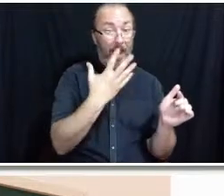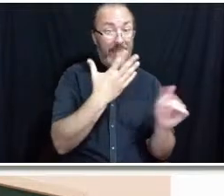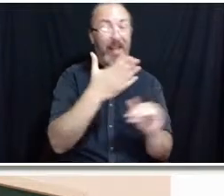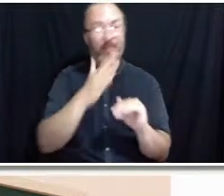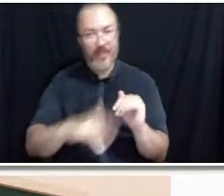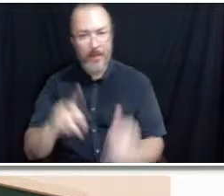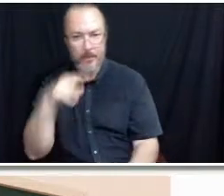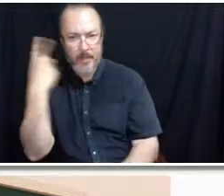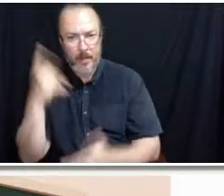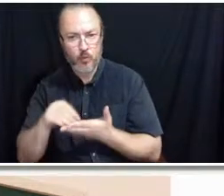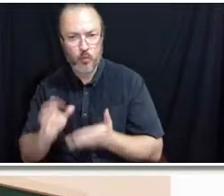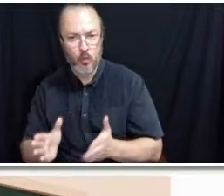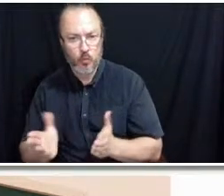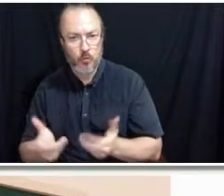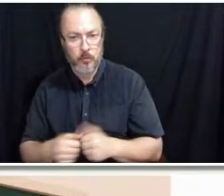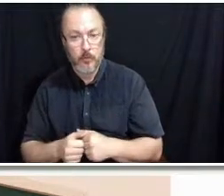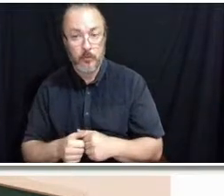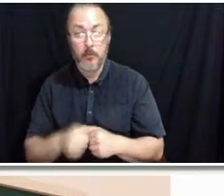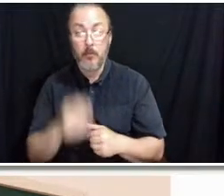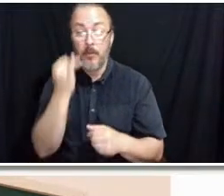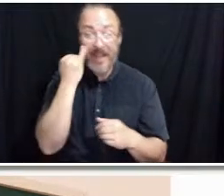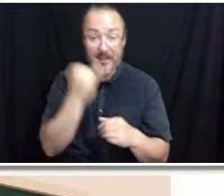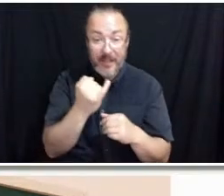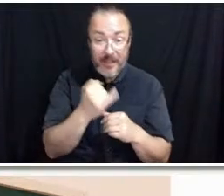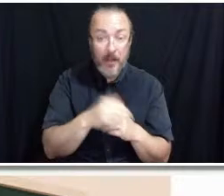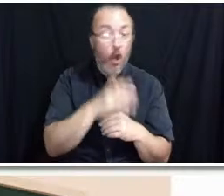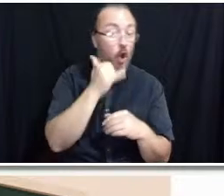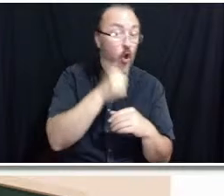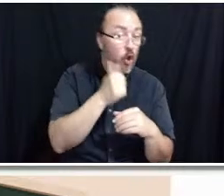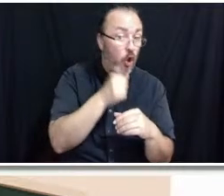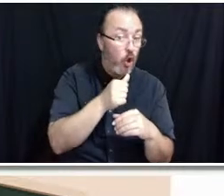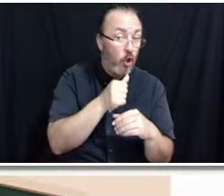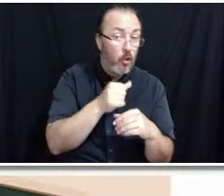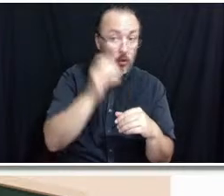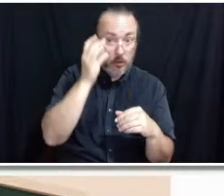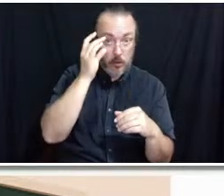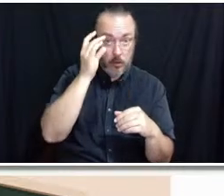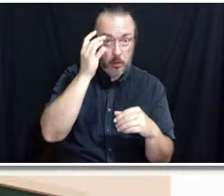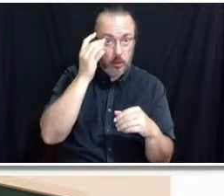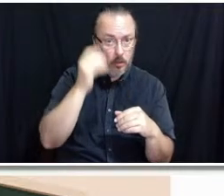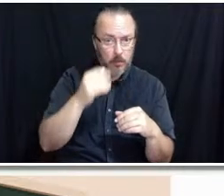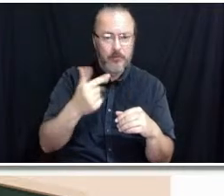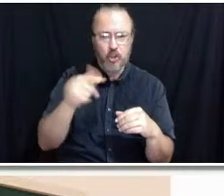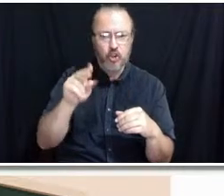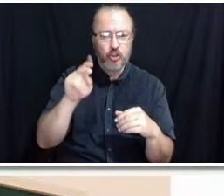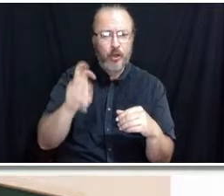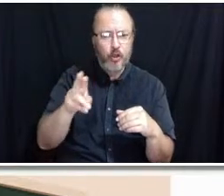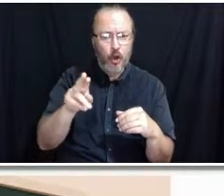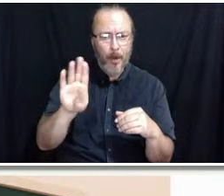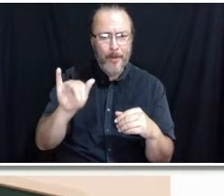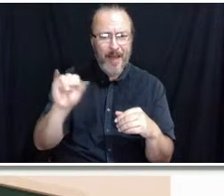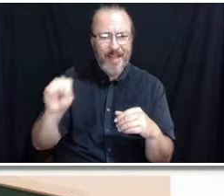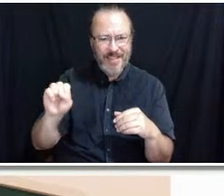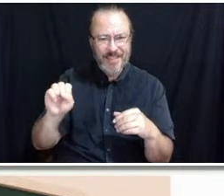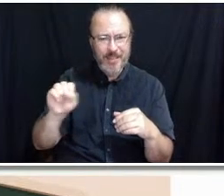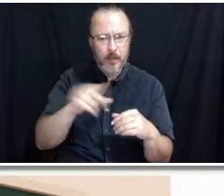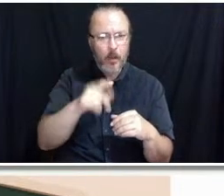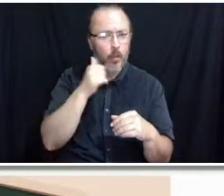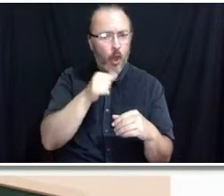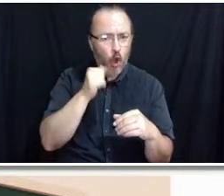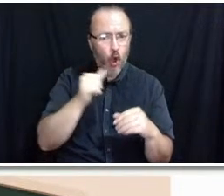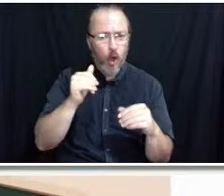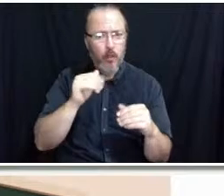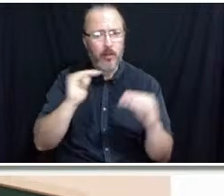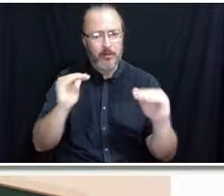qu'à leurs camarades de classe noirs qui se comportaient pourtant bien. En Italie, les filles avaient moins de résultats